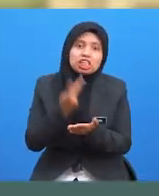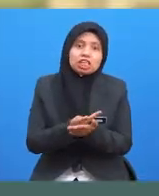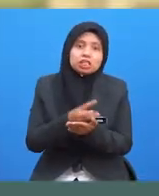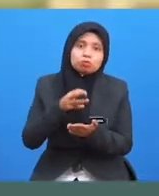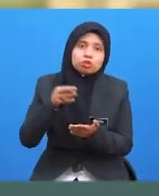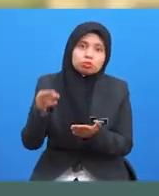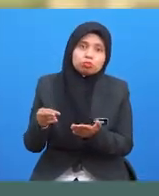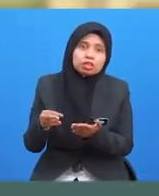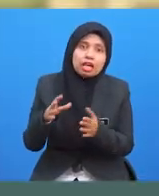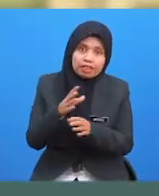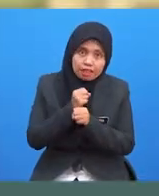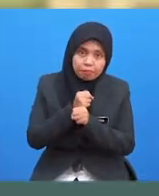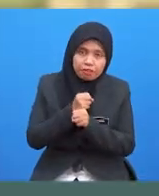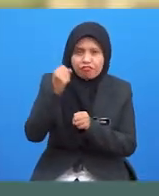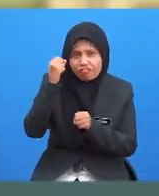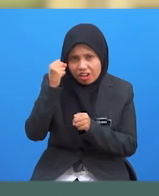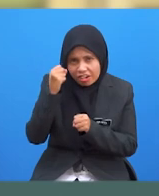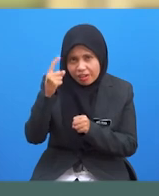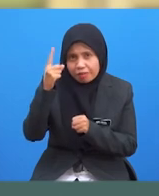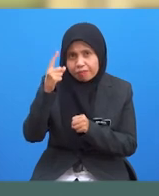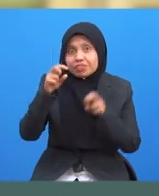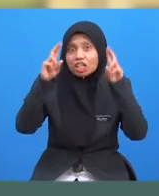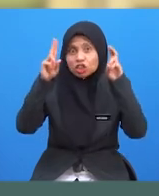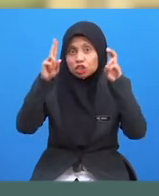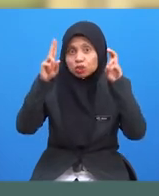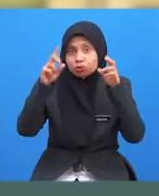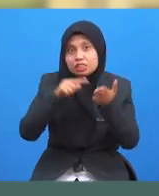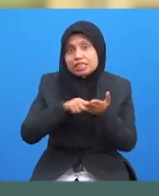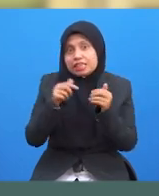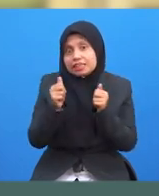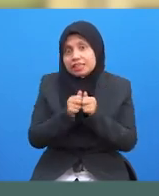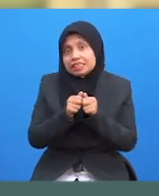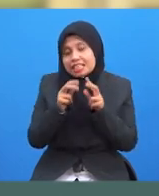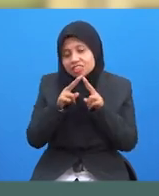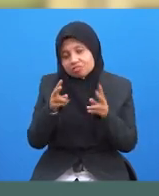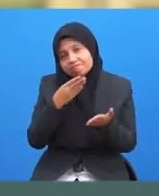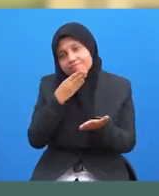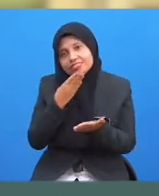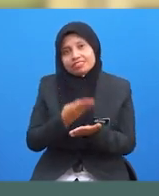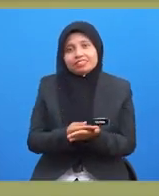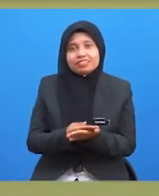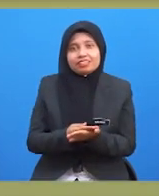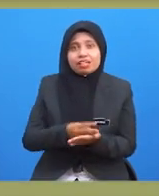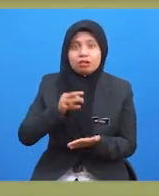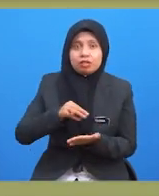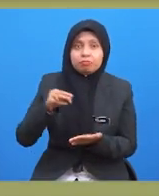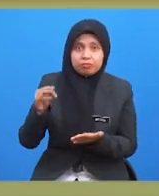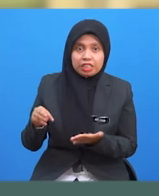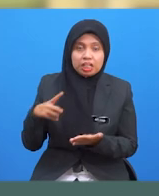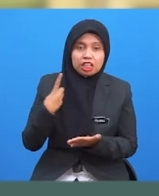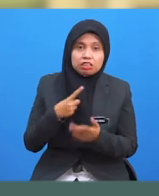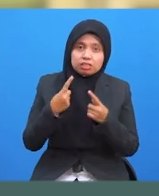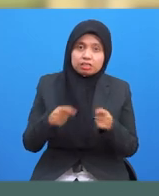percaya murid-murid dapat memahami tajuk ini dengan sangat baik.